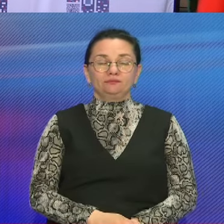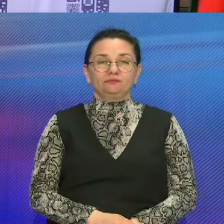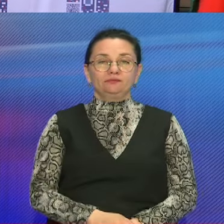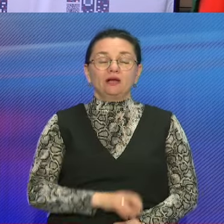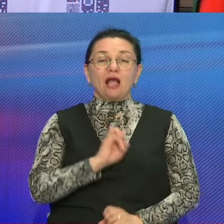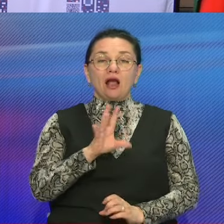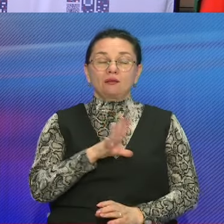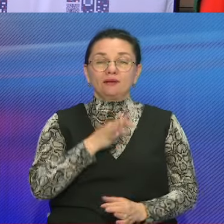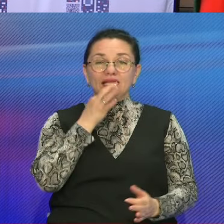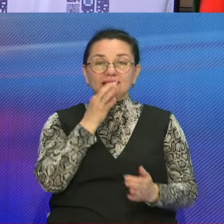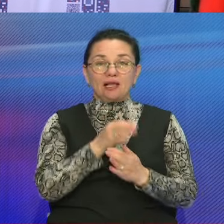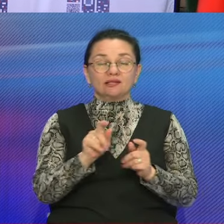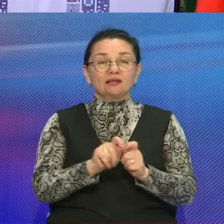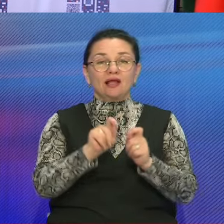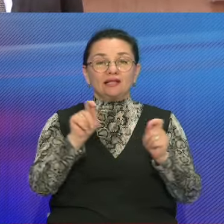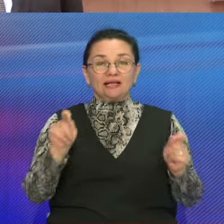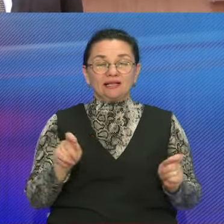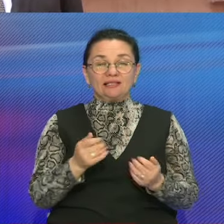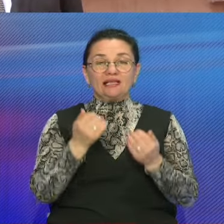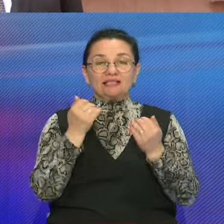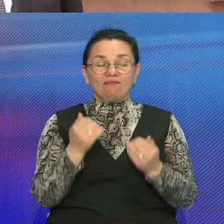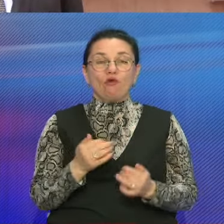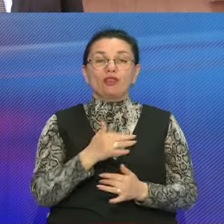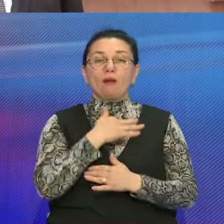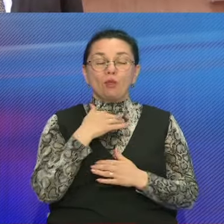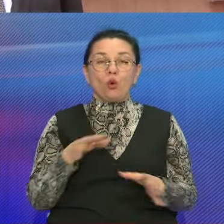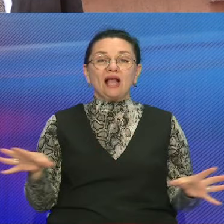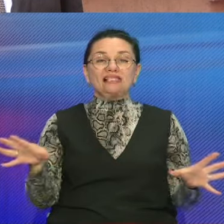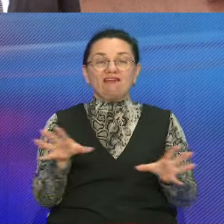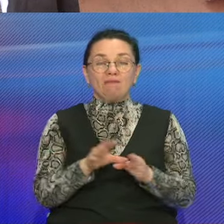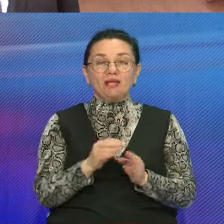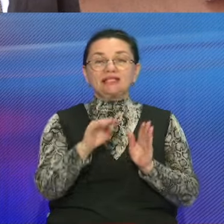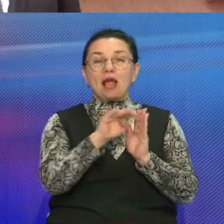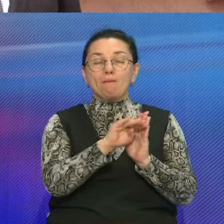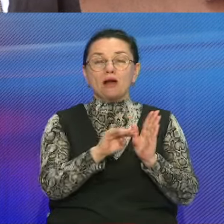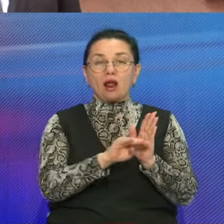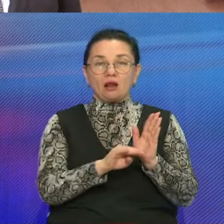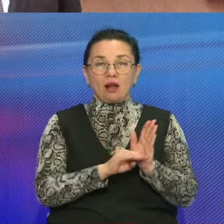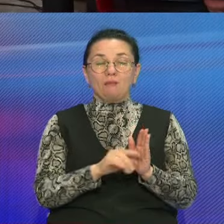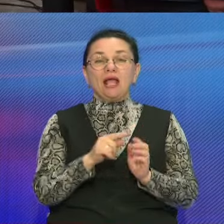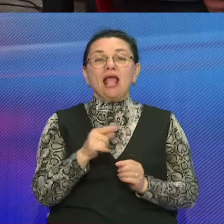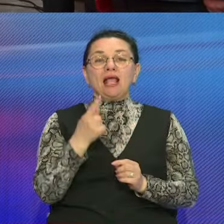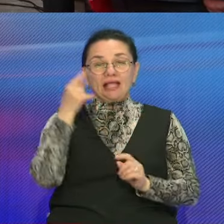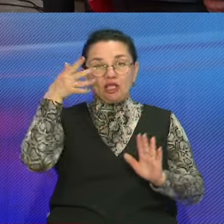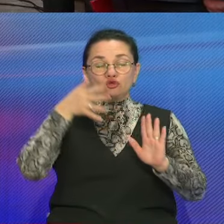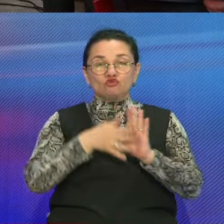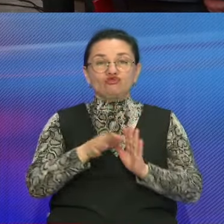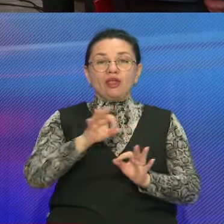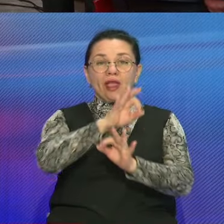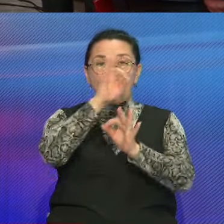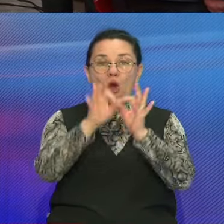Як прогучало на открытии, сегодня існує множество совместных программ и исследований у засвоєнні космосу, науці,